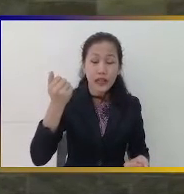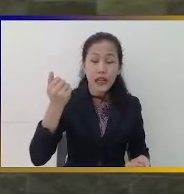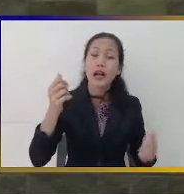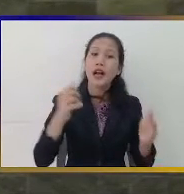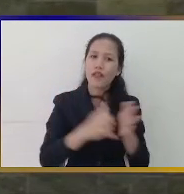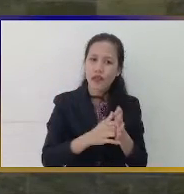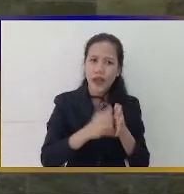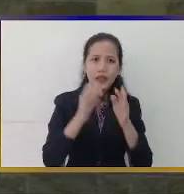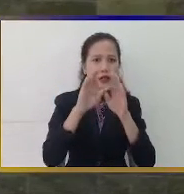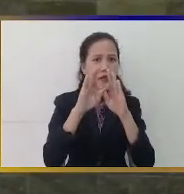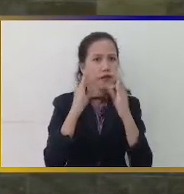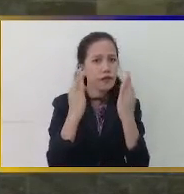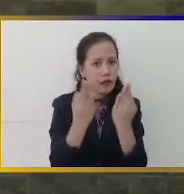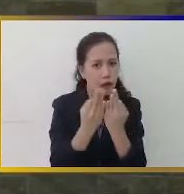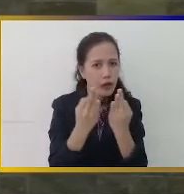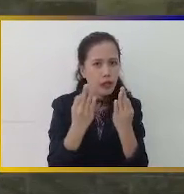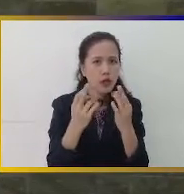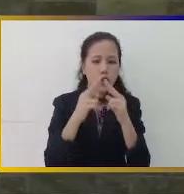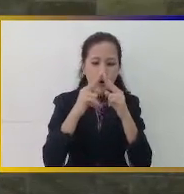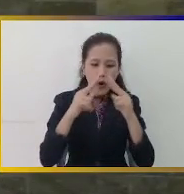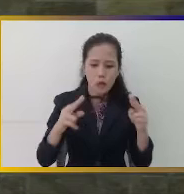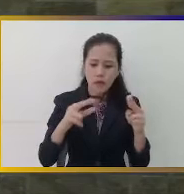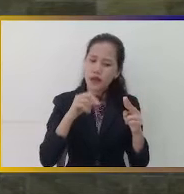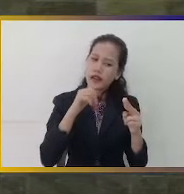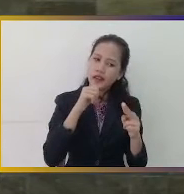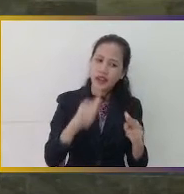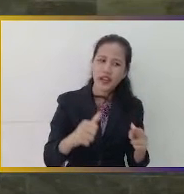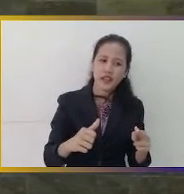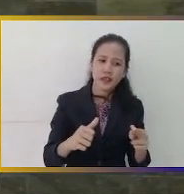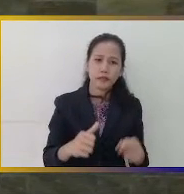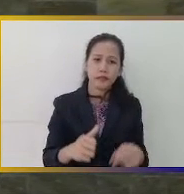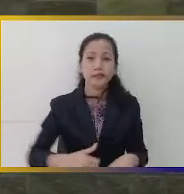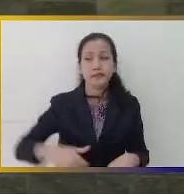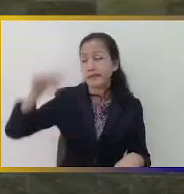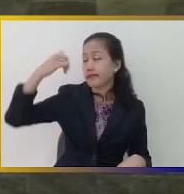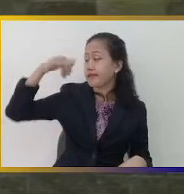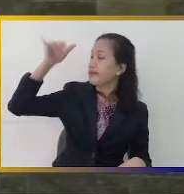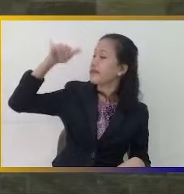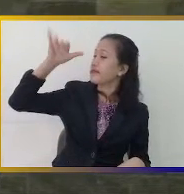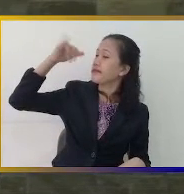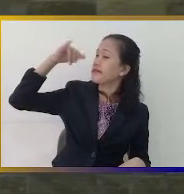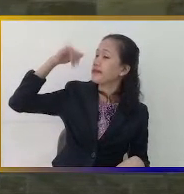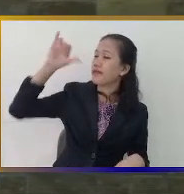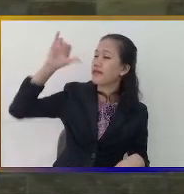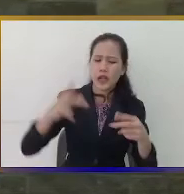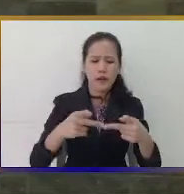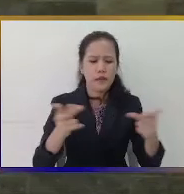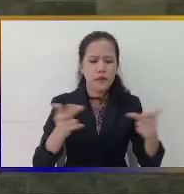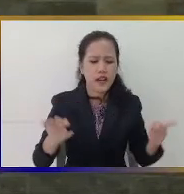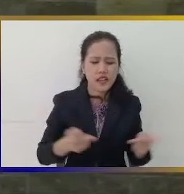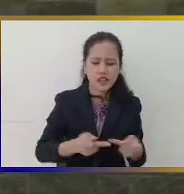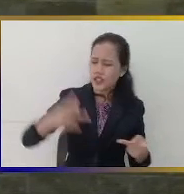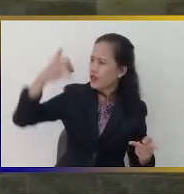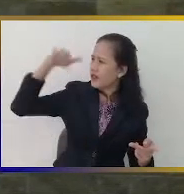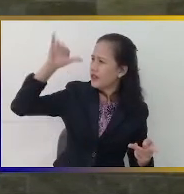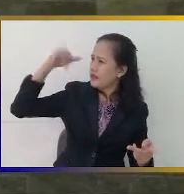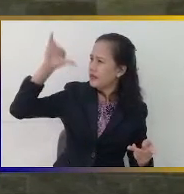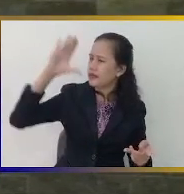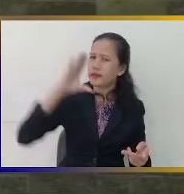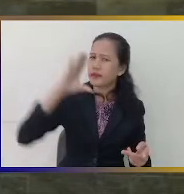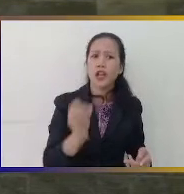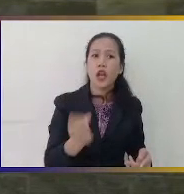ito tambayan ng mga lasinggero? At hindi dapat maging tambayan po ito ng mga may bisyo.